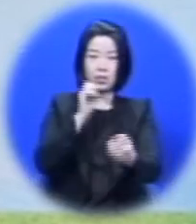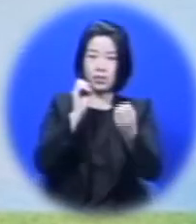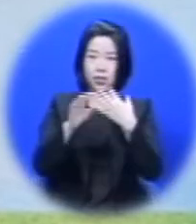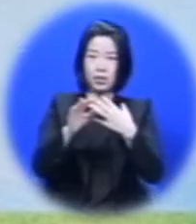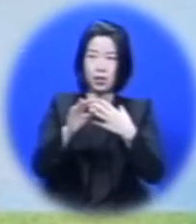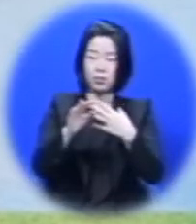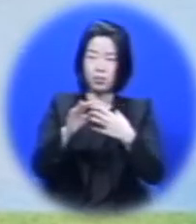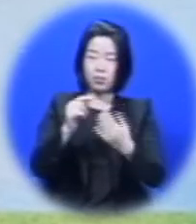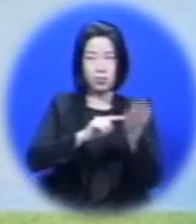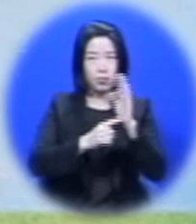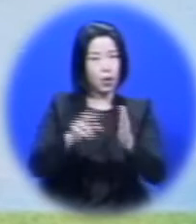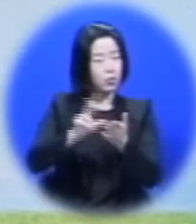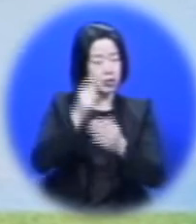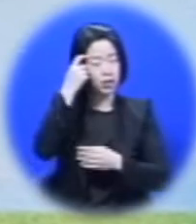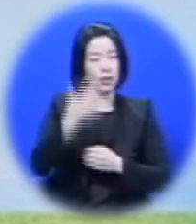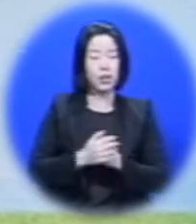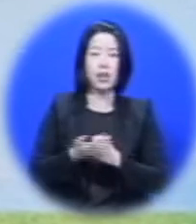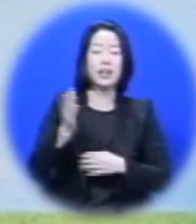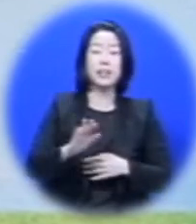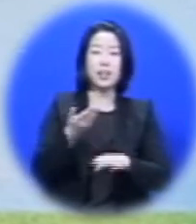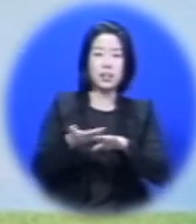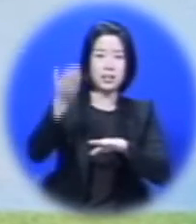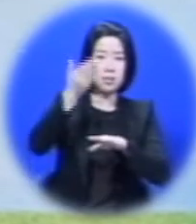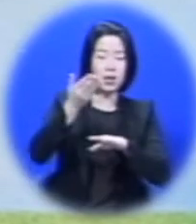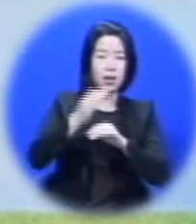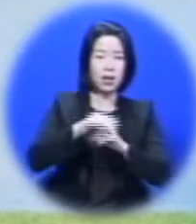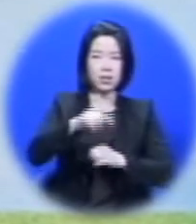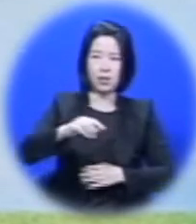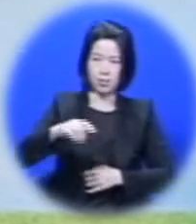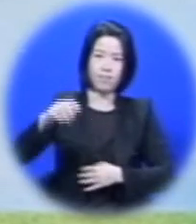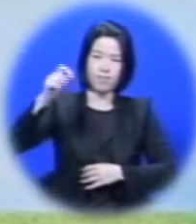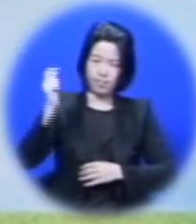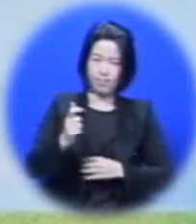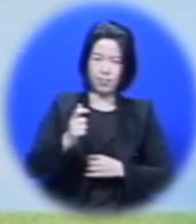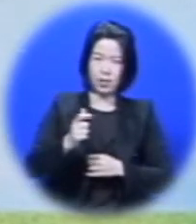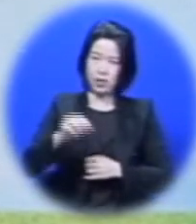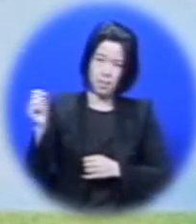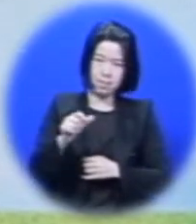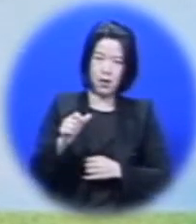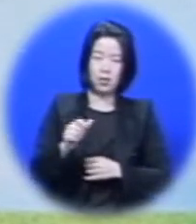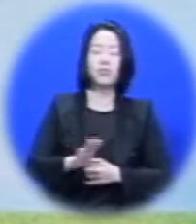문제인가. 그런데 그 선배가 그렇게 아주 단호하게 아주 신속하게